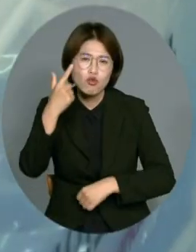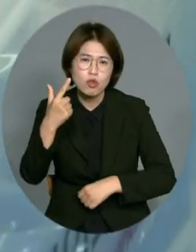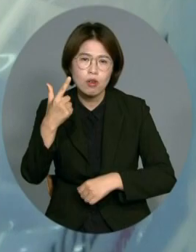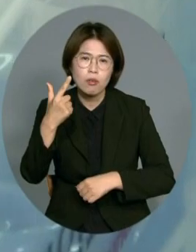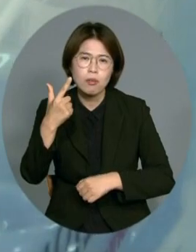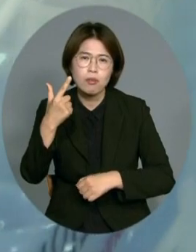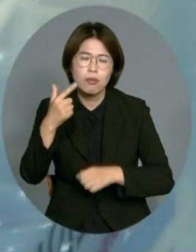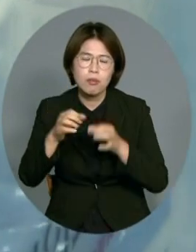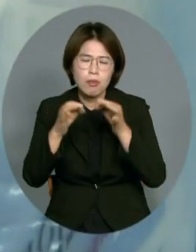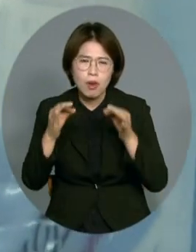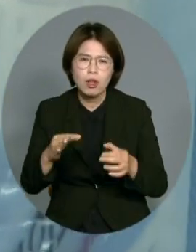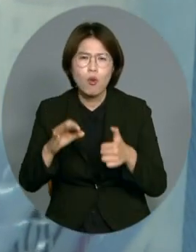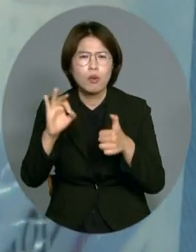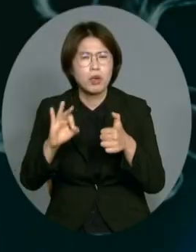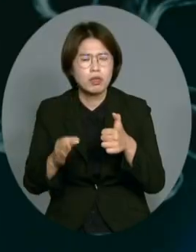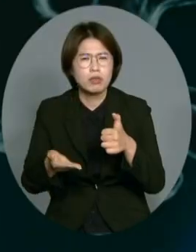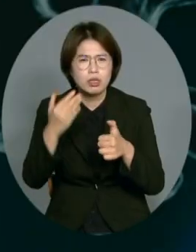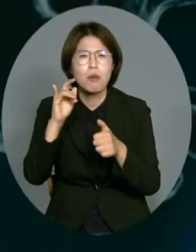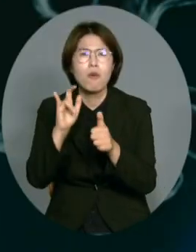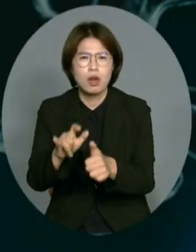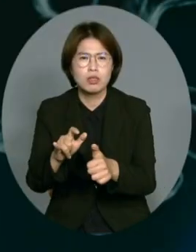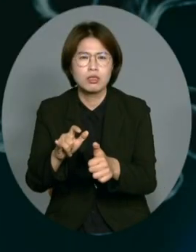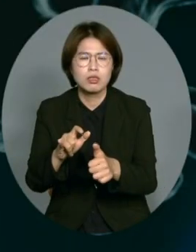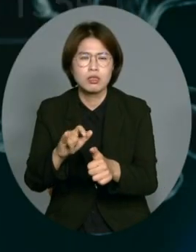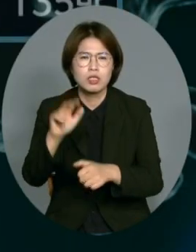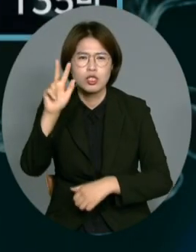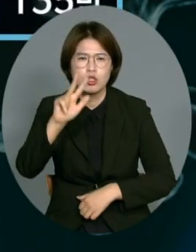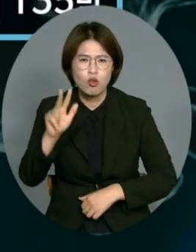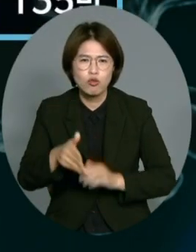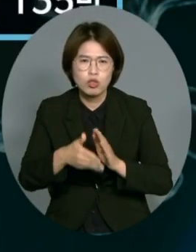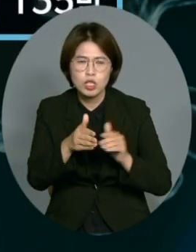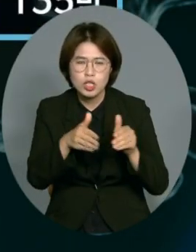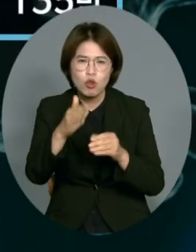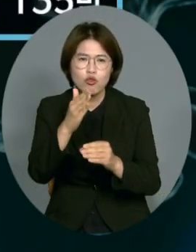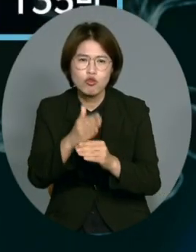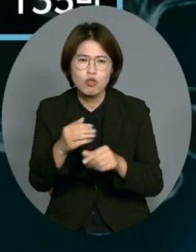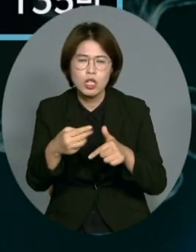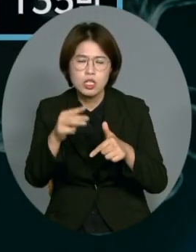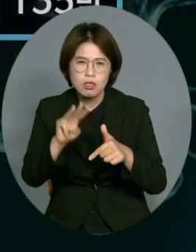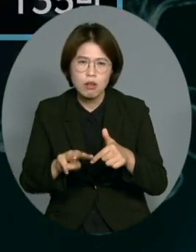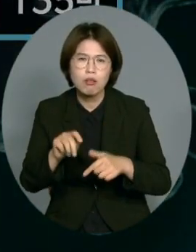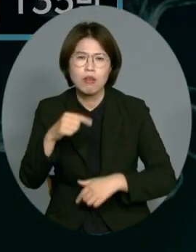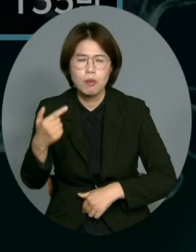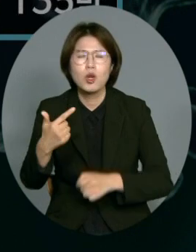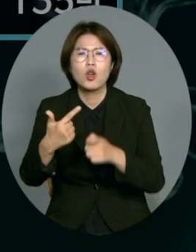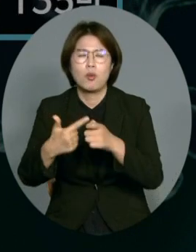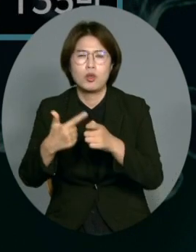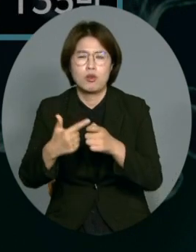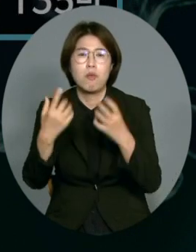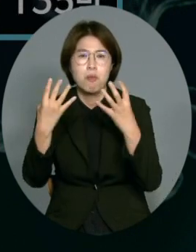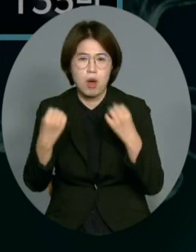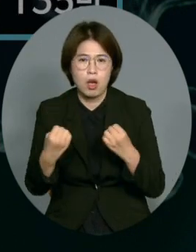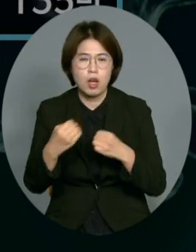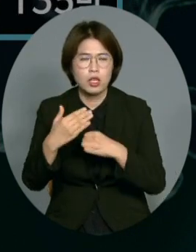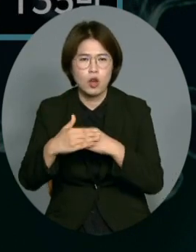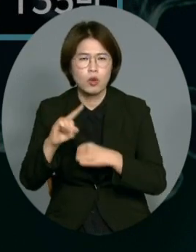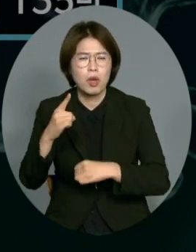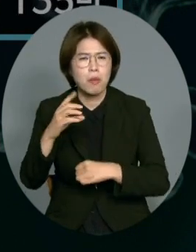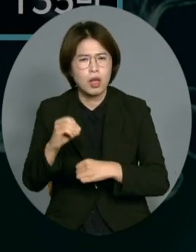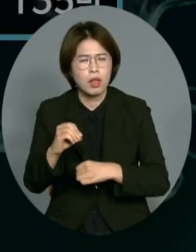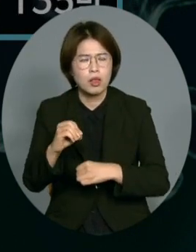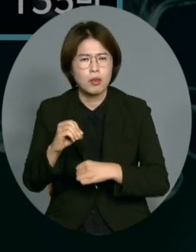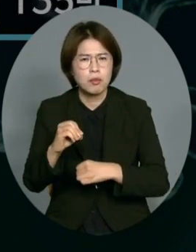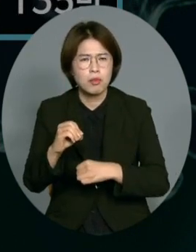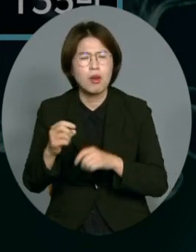가까이가 확진된 겁니다. 전국 시도 가운데서는 인천에 이어 여섯 번째입니다. 대구도 100만 명